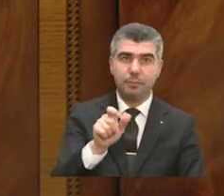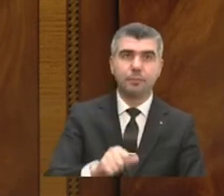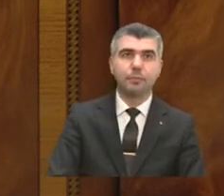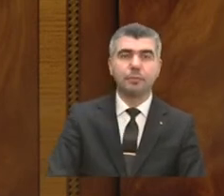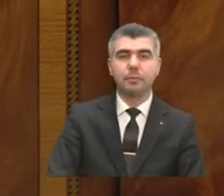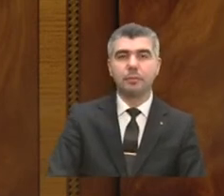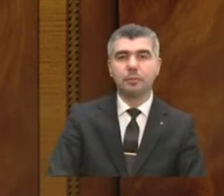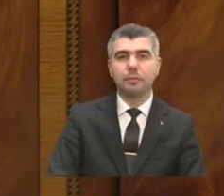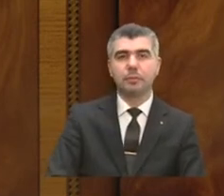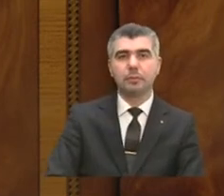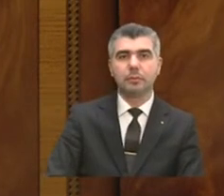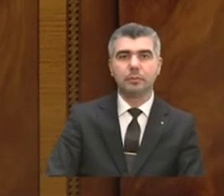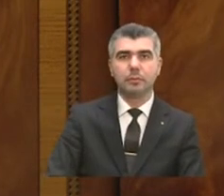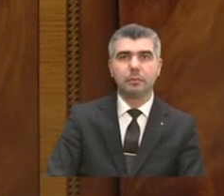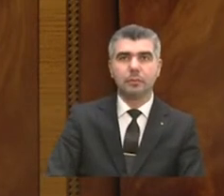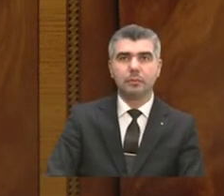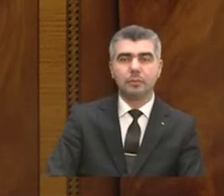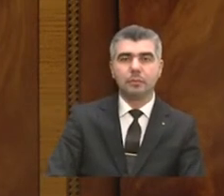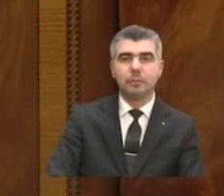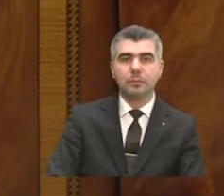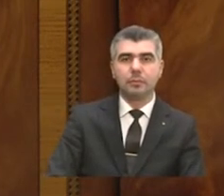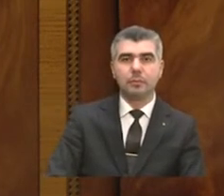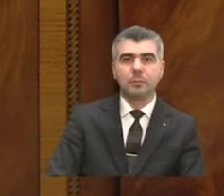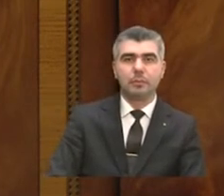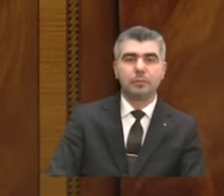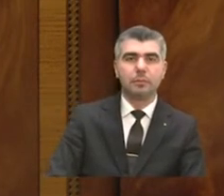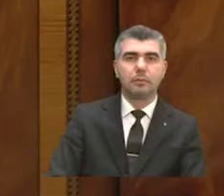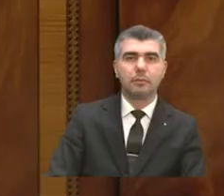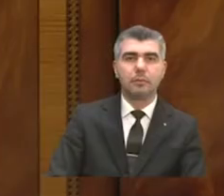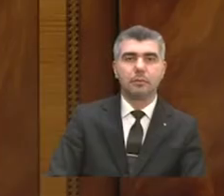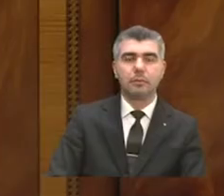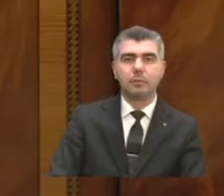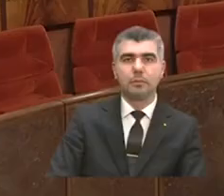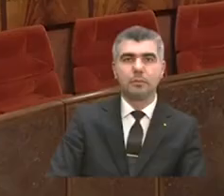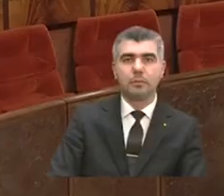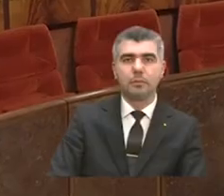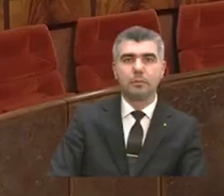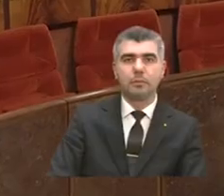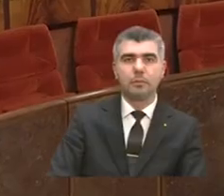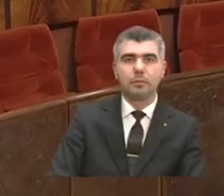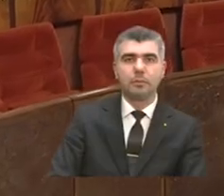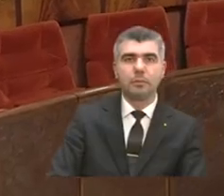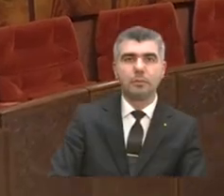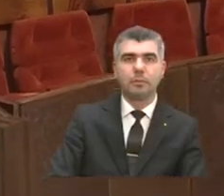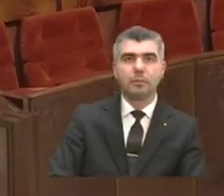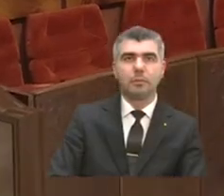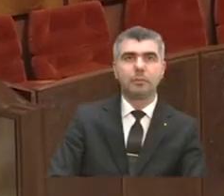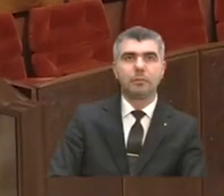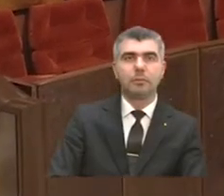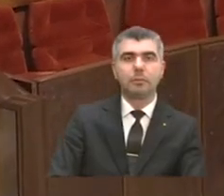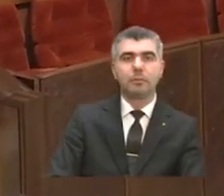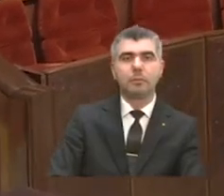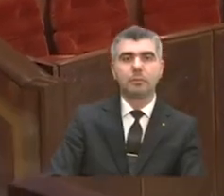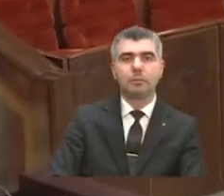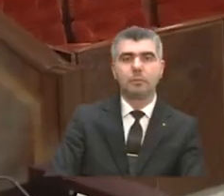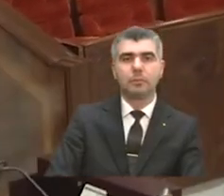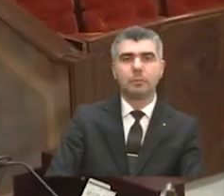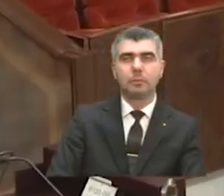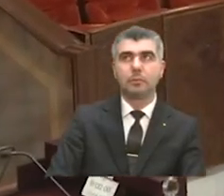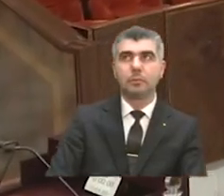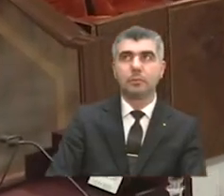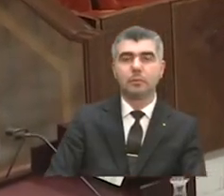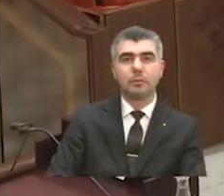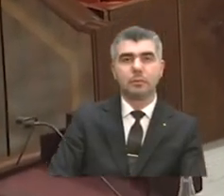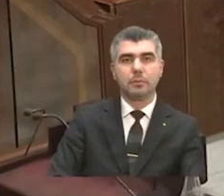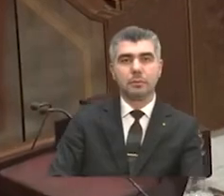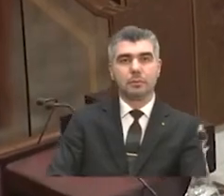immigrés dans certains pays européens.